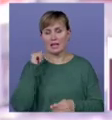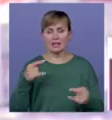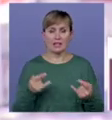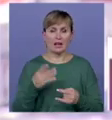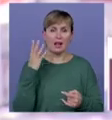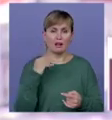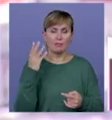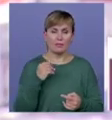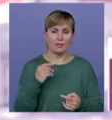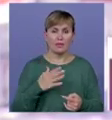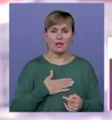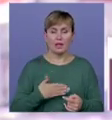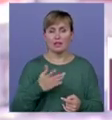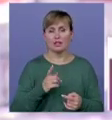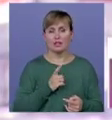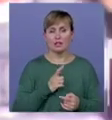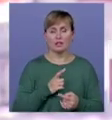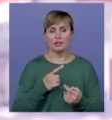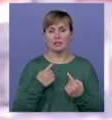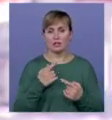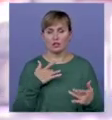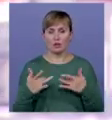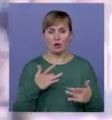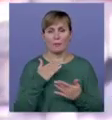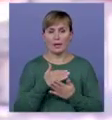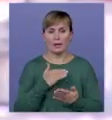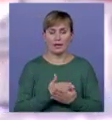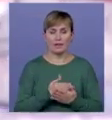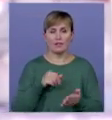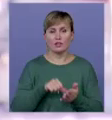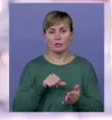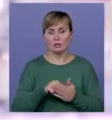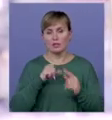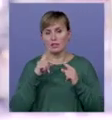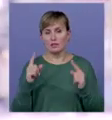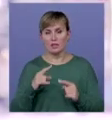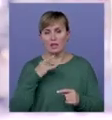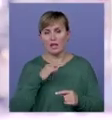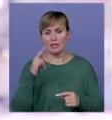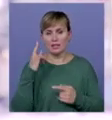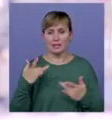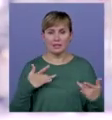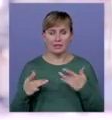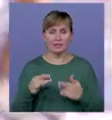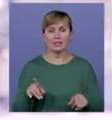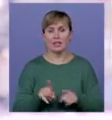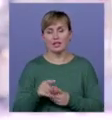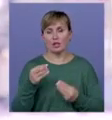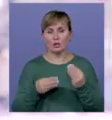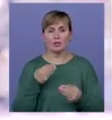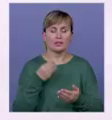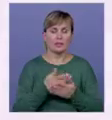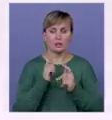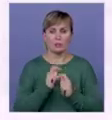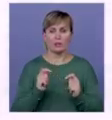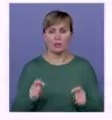телеканала «Алматы». Нас ожидает невероятное шоу-программа, выступление звезд казахстанской эстрады, а также розыгрыш ценных